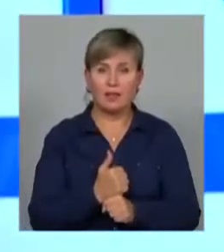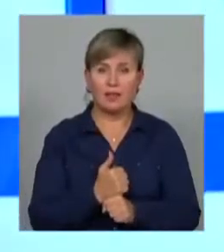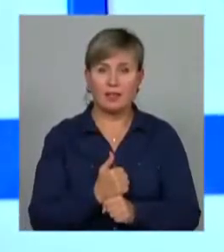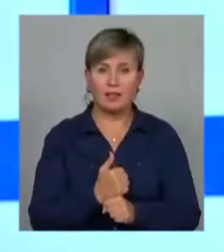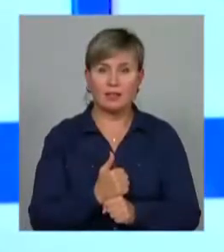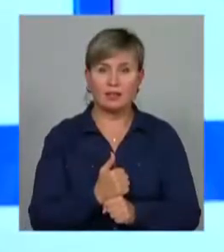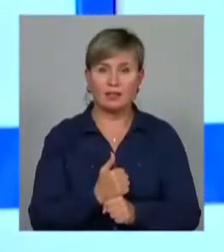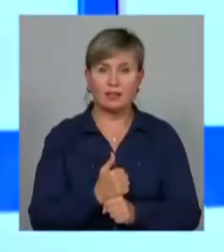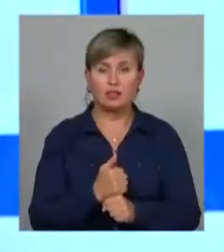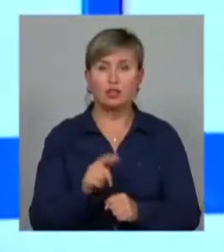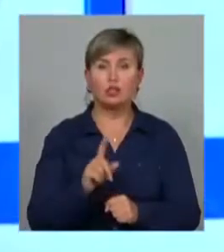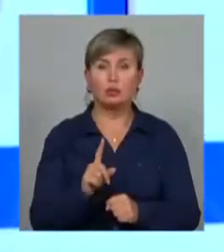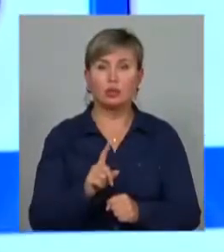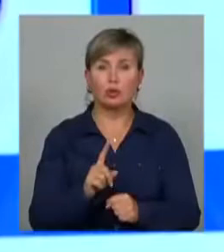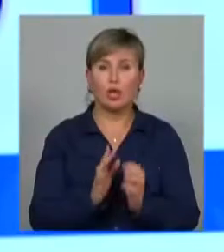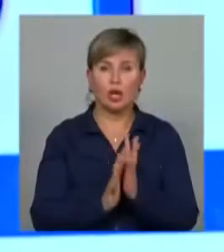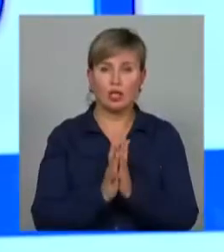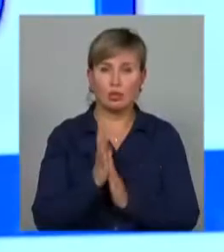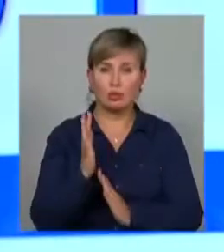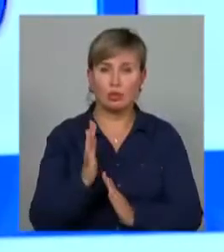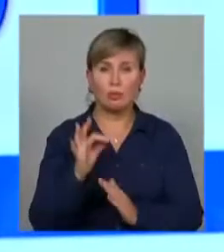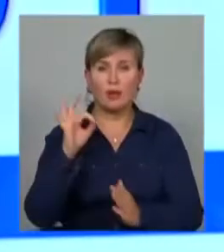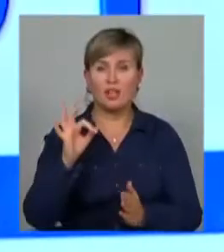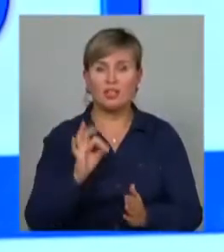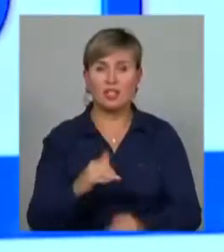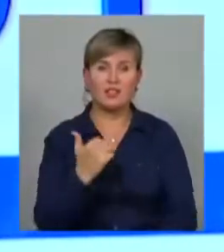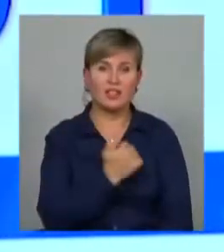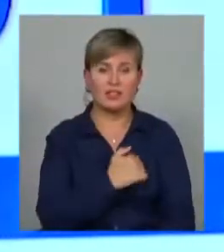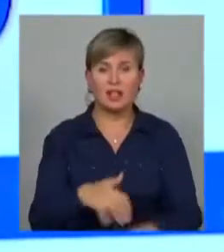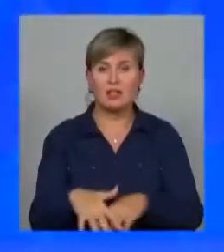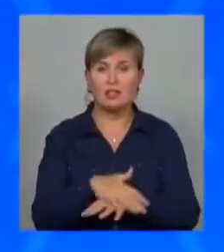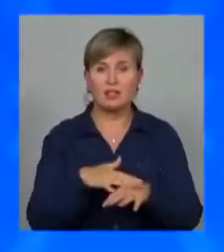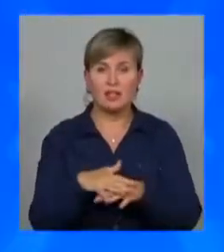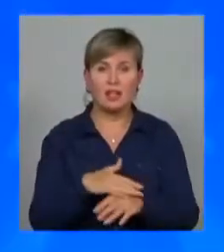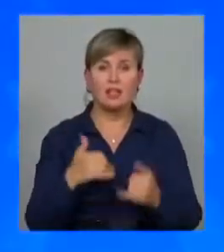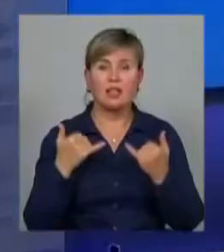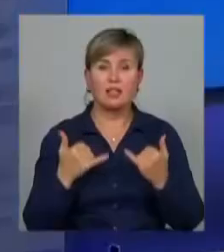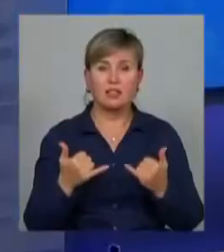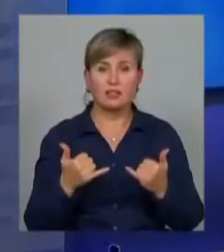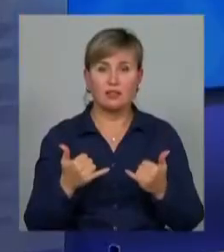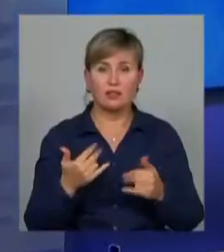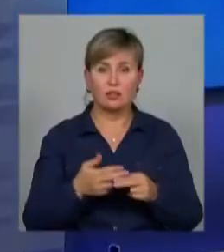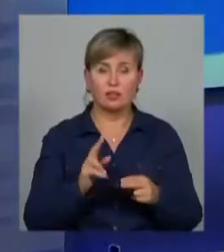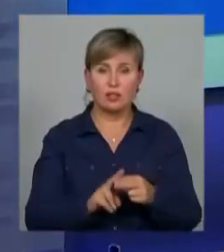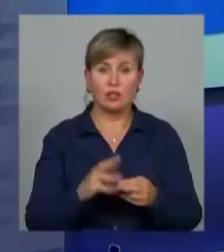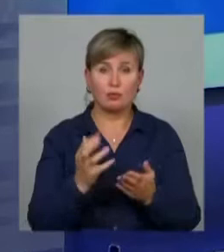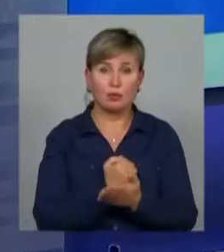главное это то, что растет процент вакцинации населения. На сегодня иммунная прослойка